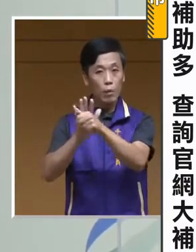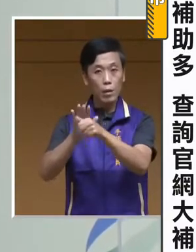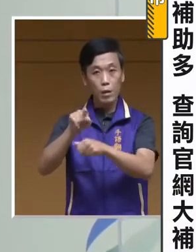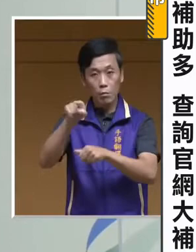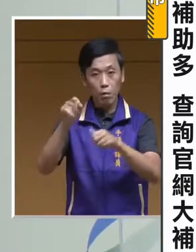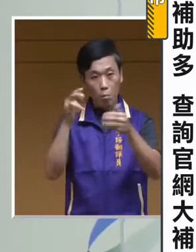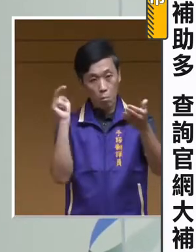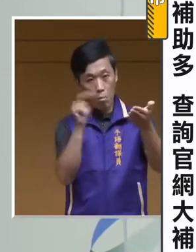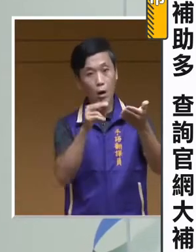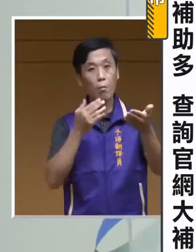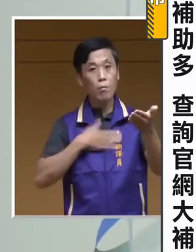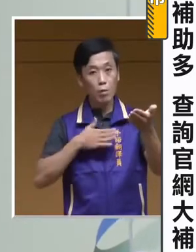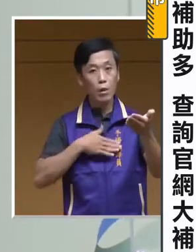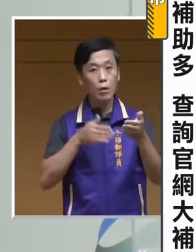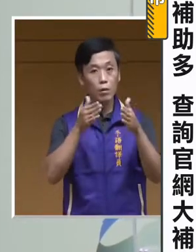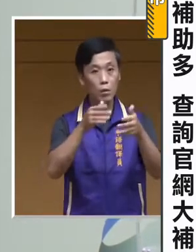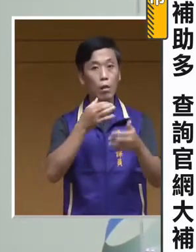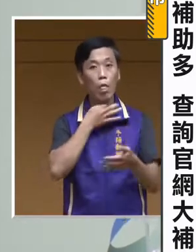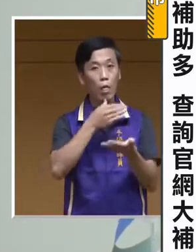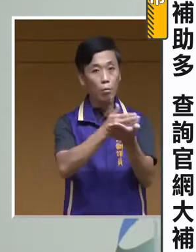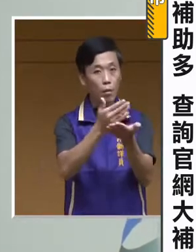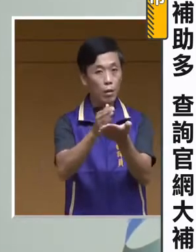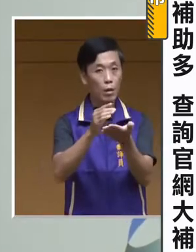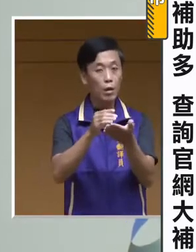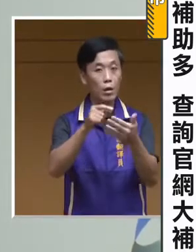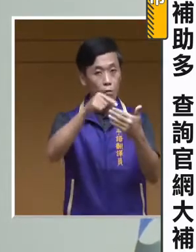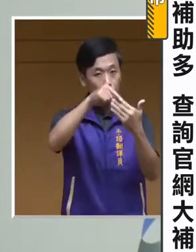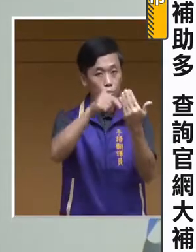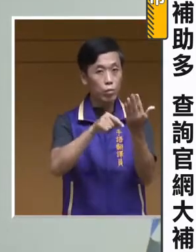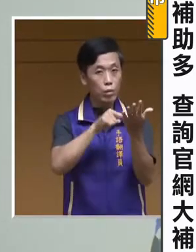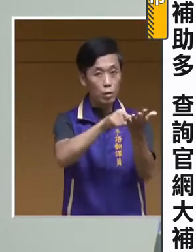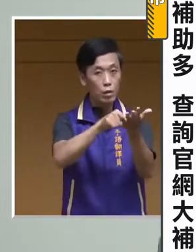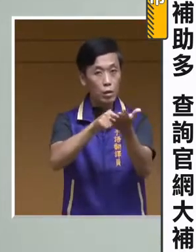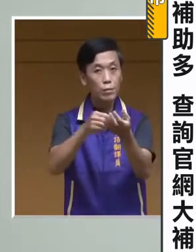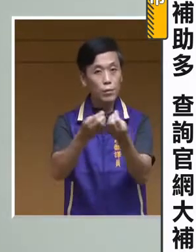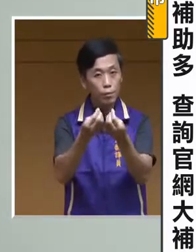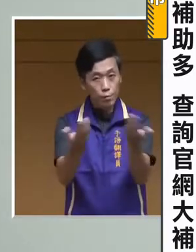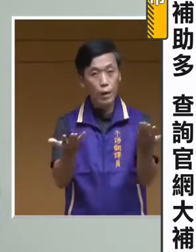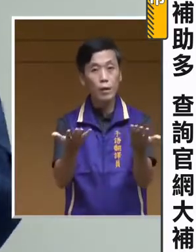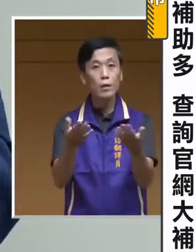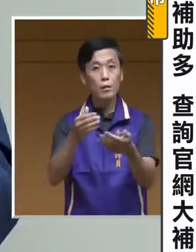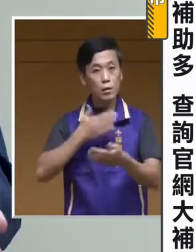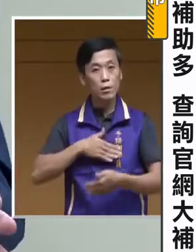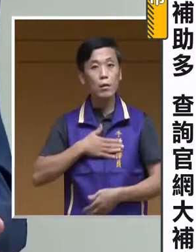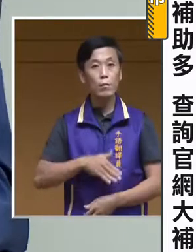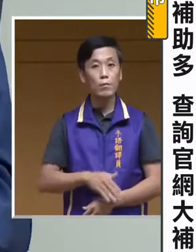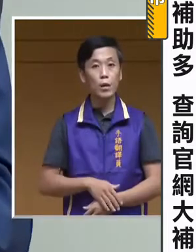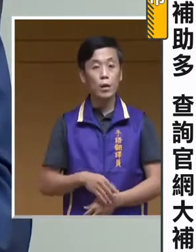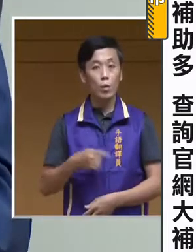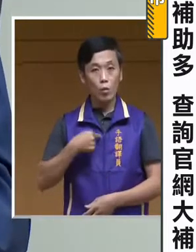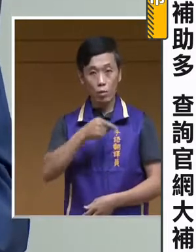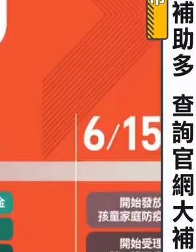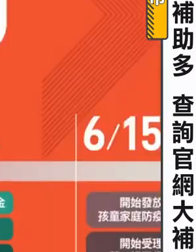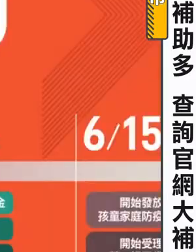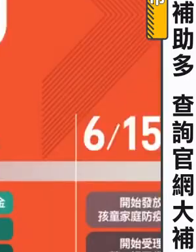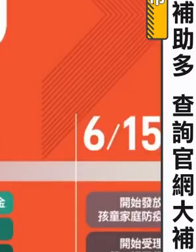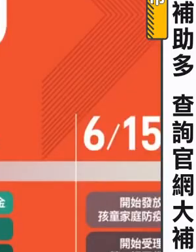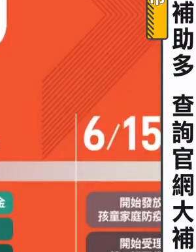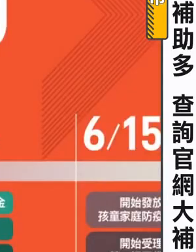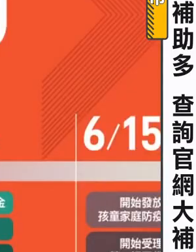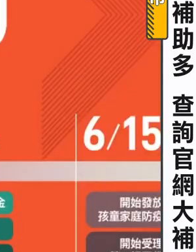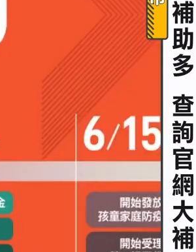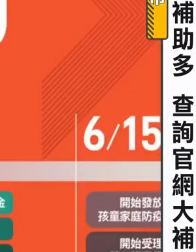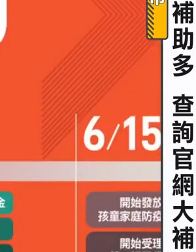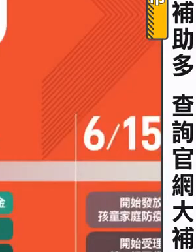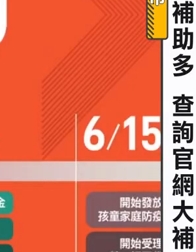到怎么样去进行各项纾困措施的一个申请。 对于受补助民众是否采取主动造册、主动拨